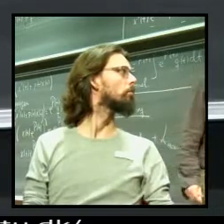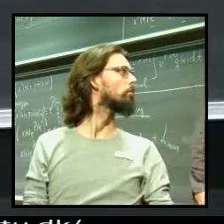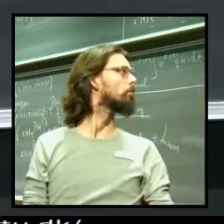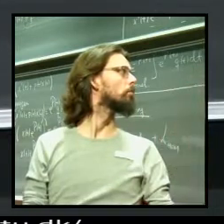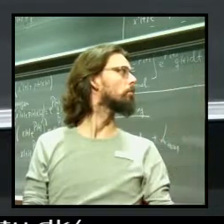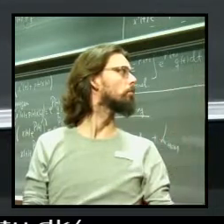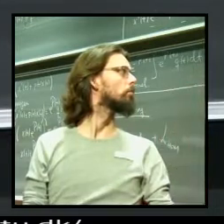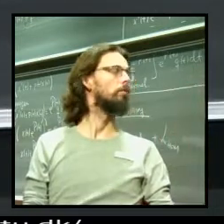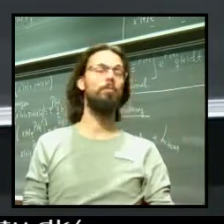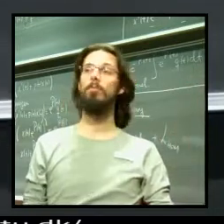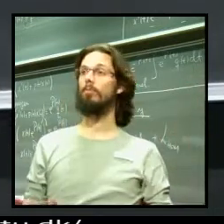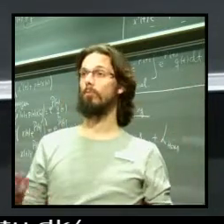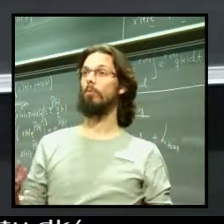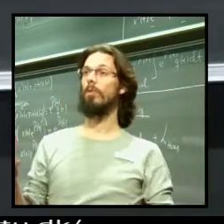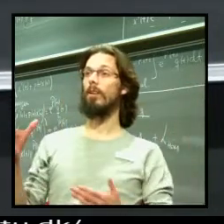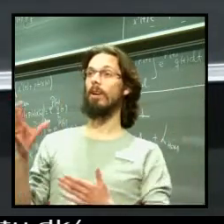Og